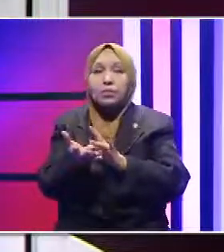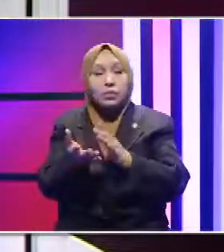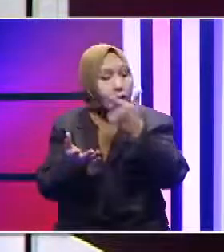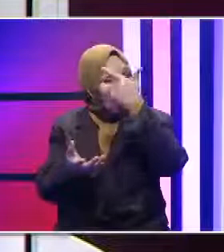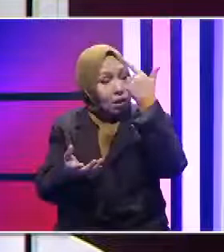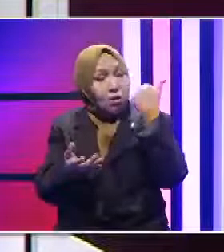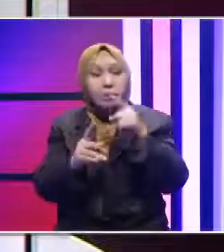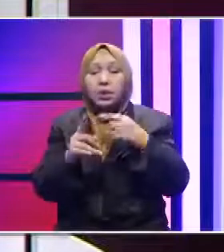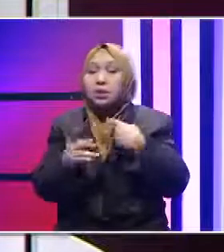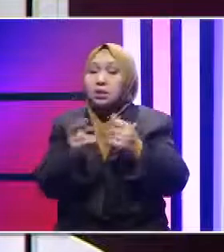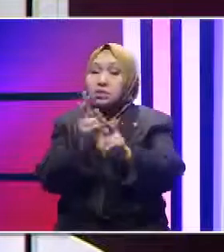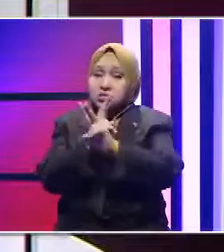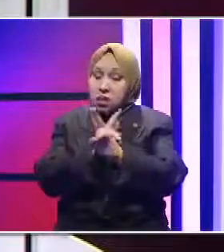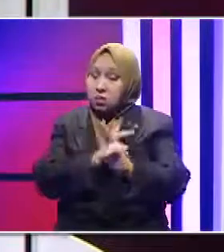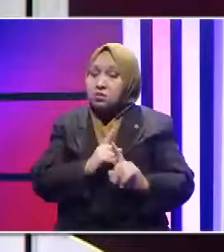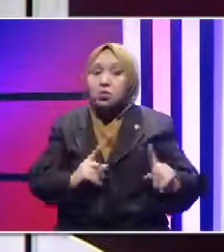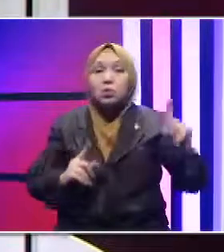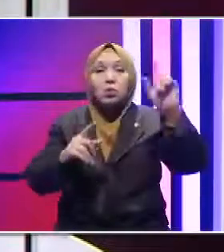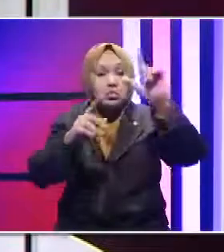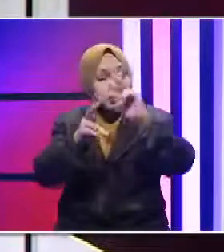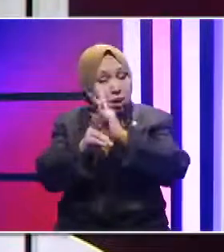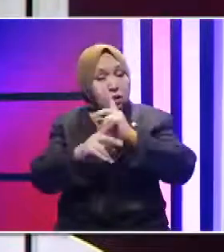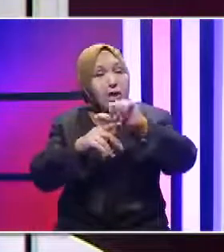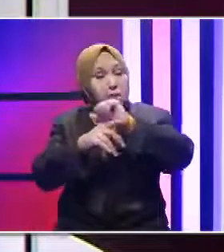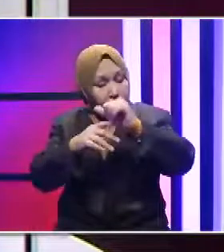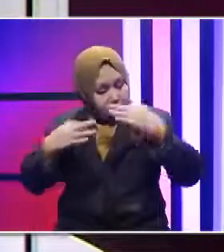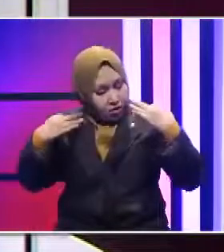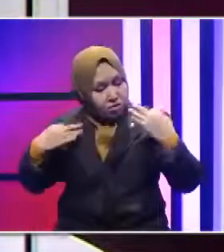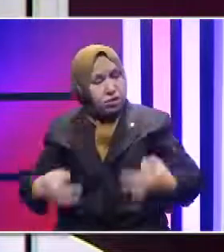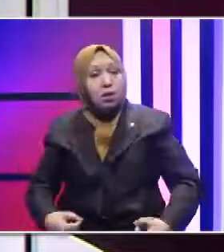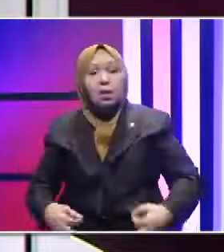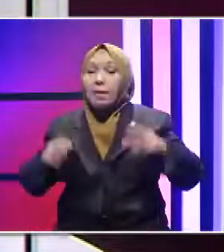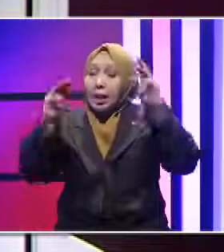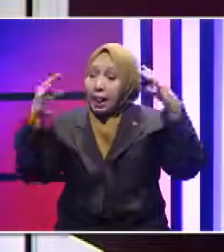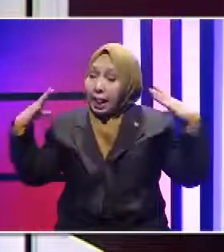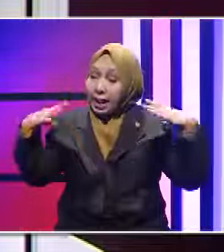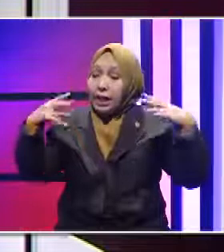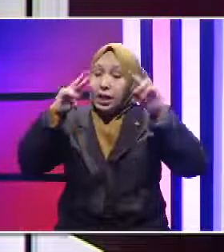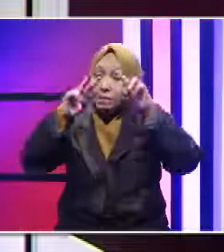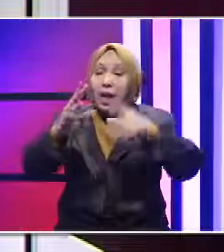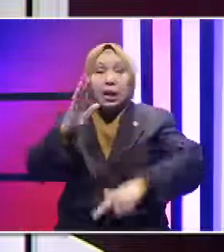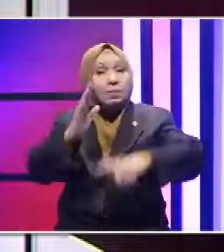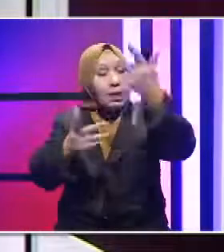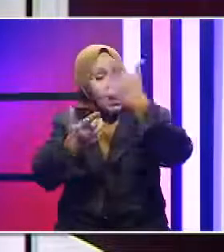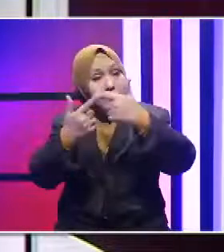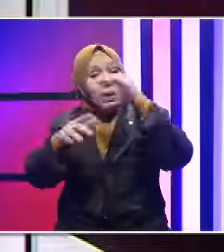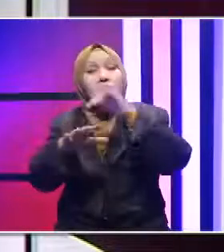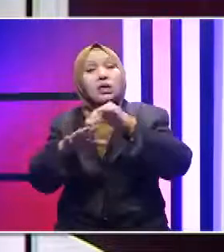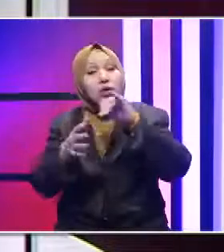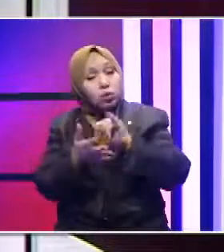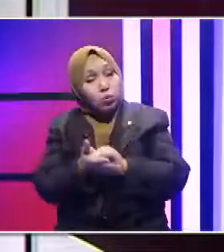Kerana bila kita jaga, satu yang kita jaga amalan fizikal kita, itu malaikat nampak. Betul. Ya, tetapi lebih daripada itu,